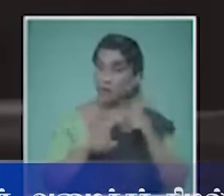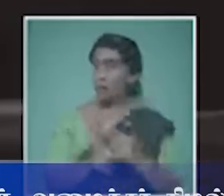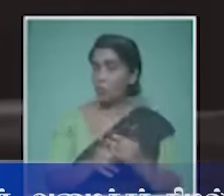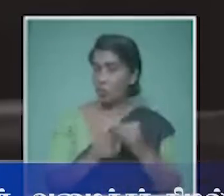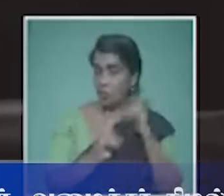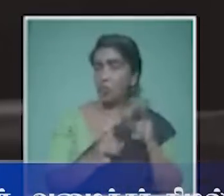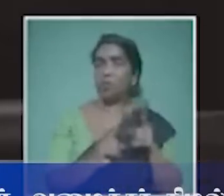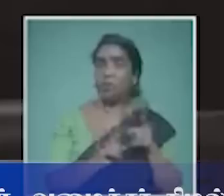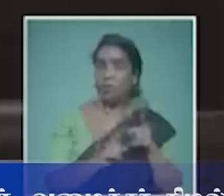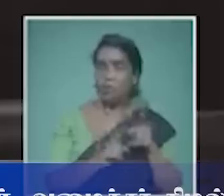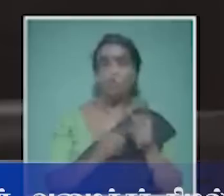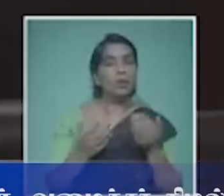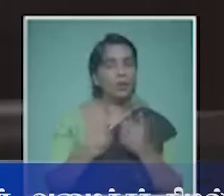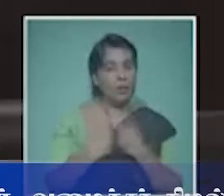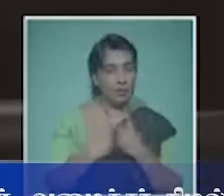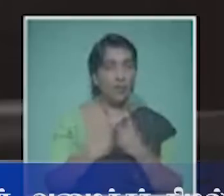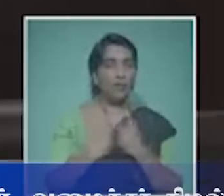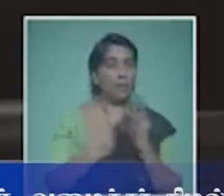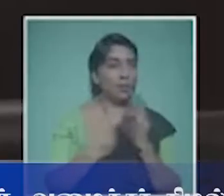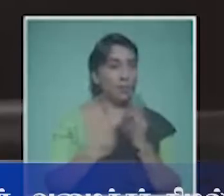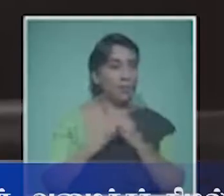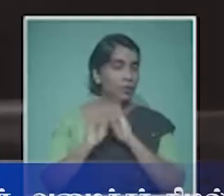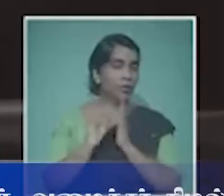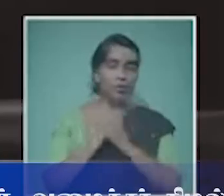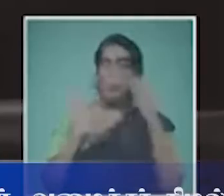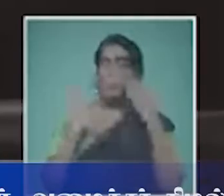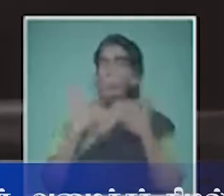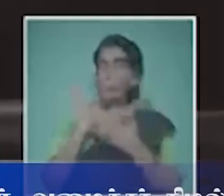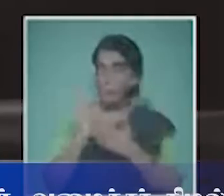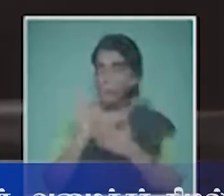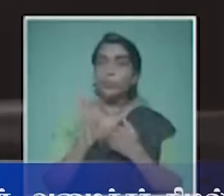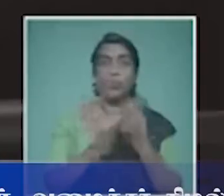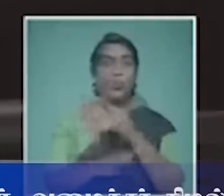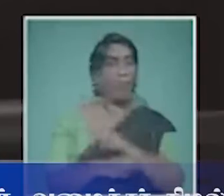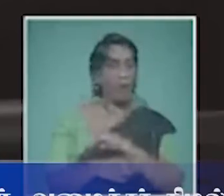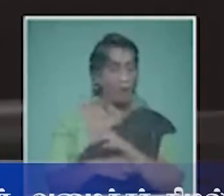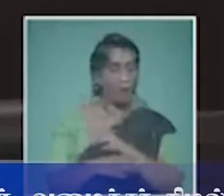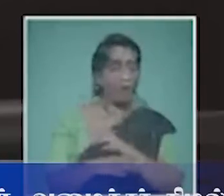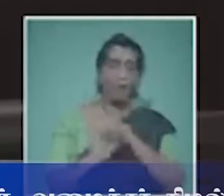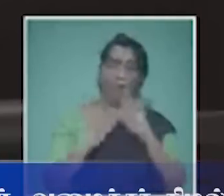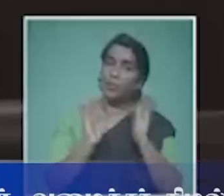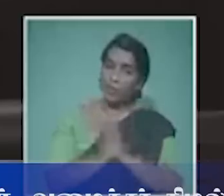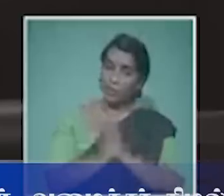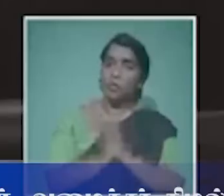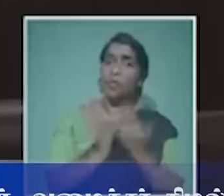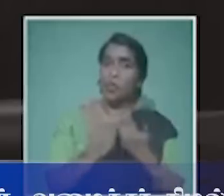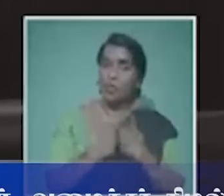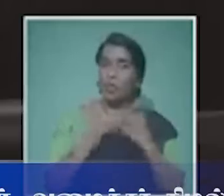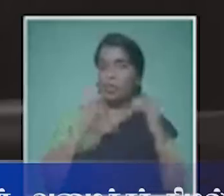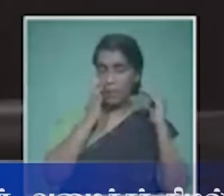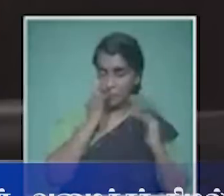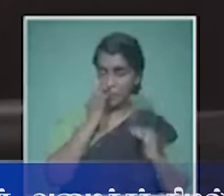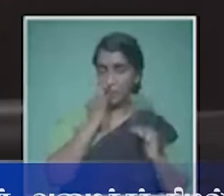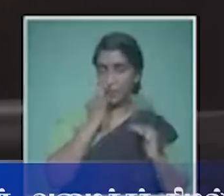நடத்தப்பட்டால் ஸ்திரமான நாடாளுமன்றத்தை எவராலும் உறுதிப்படுத்த முடியாது என அமைச்சர் நிமல் ஸ்ரீபாலடி சில்வா தெரிவித்துள்ளார். ஒரு சம்பவத்தையும் அரசியல் ஆக்காமல்